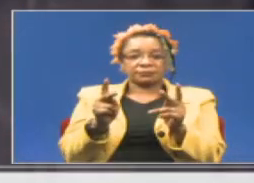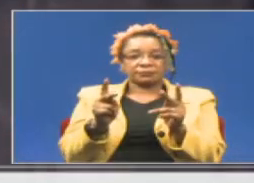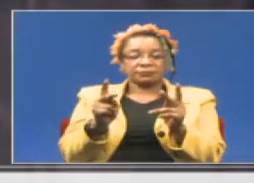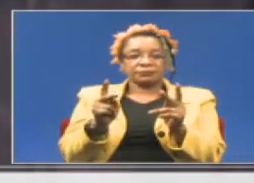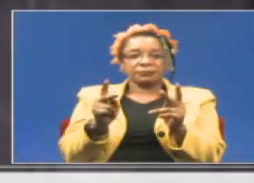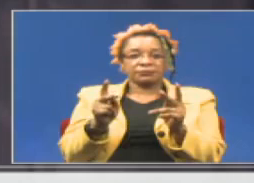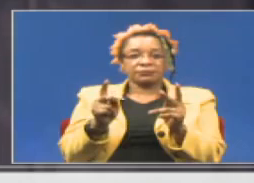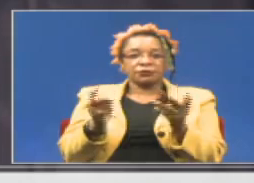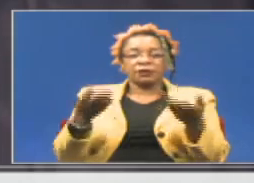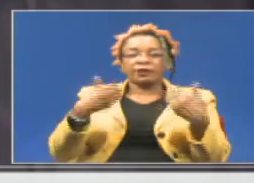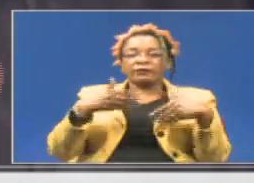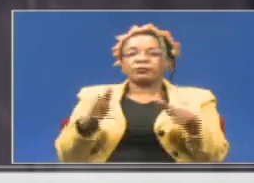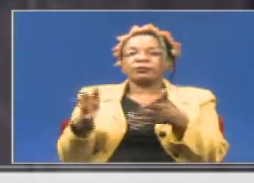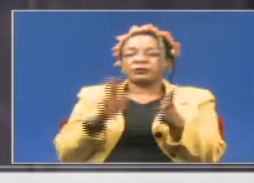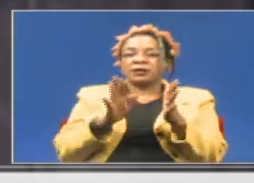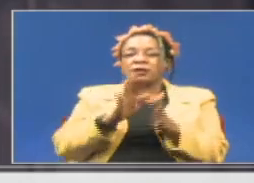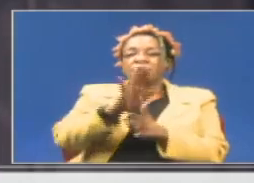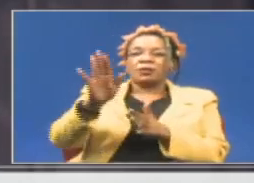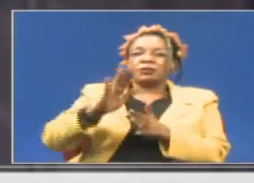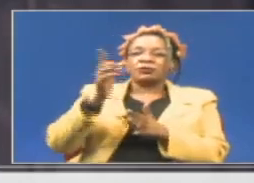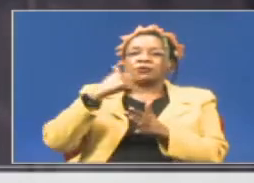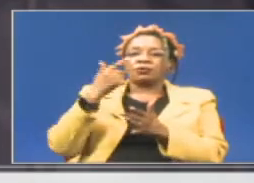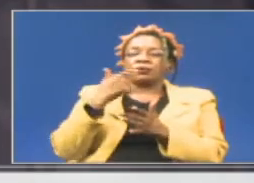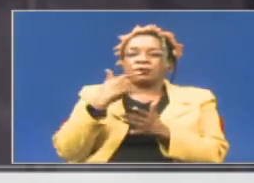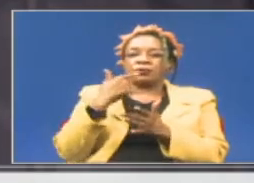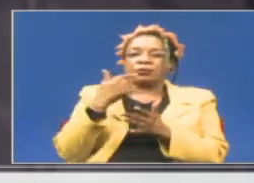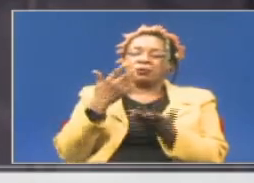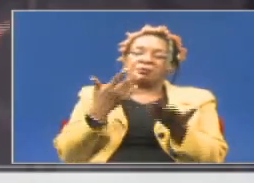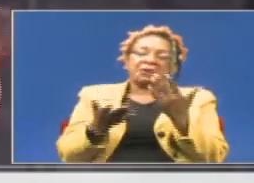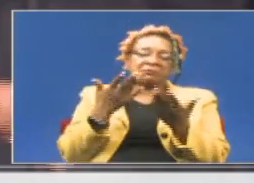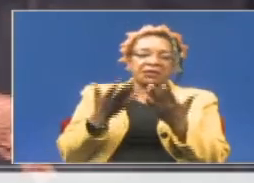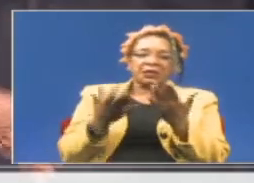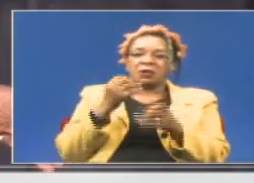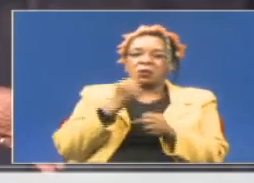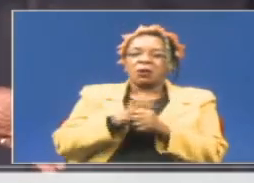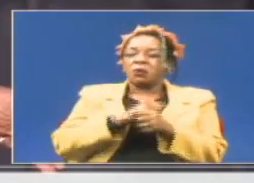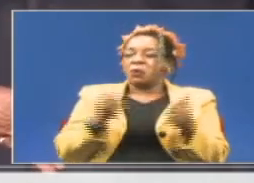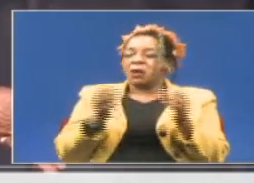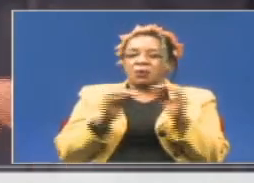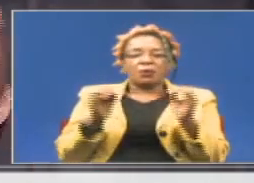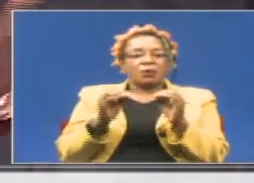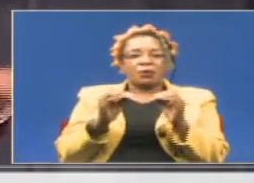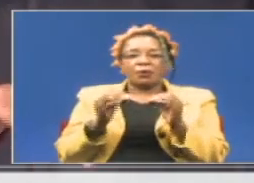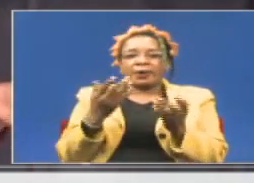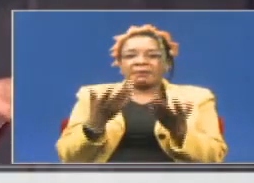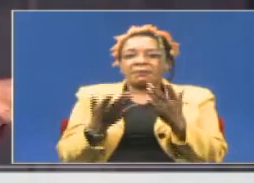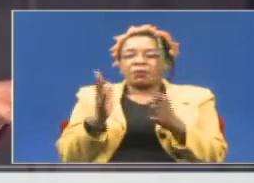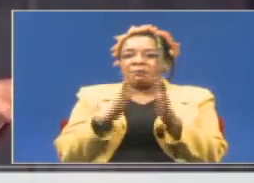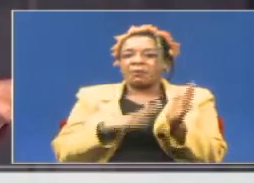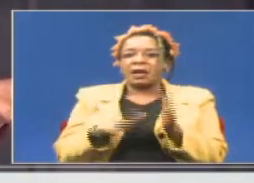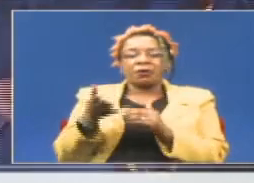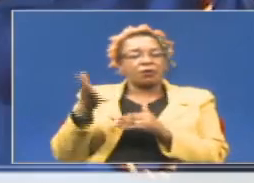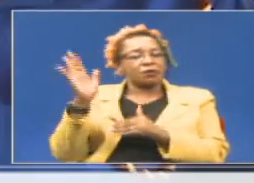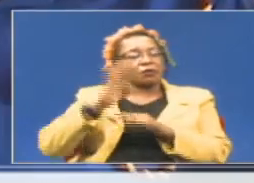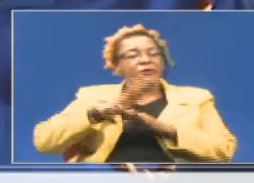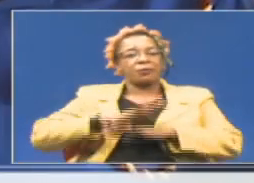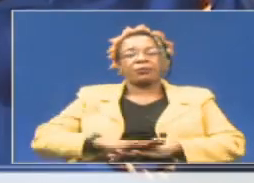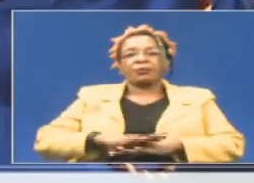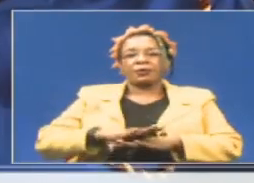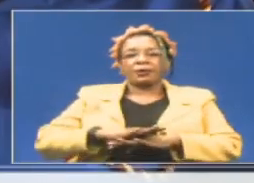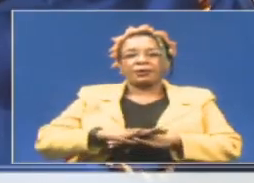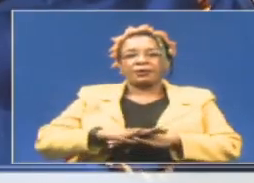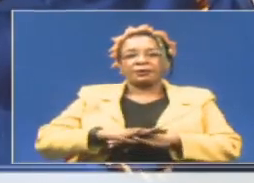Mumetupatia ruhusa wale ambaye watalemewa katikati tuwapangie vile wataenda kupumzika.